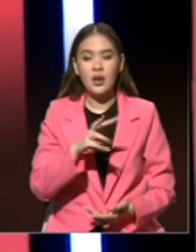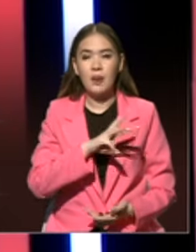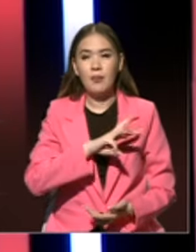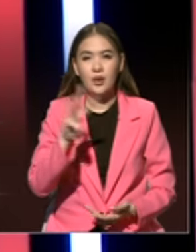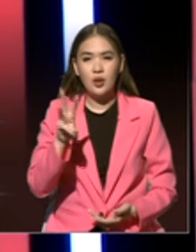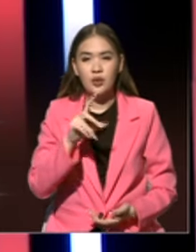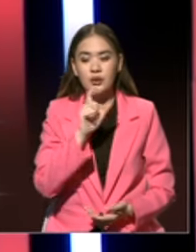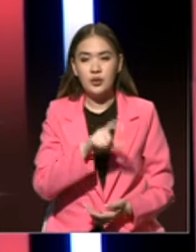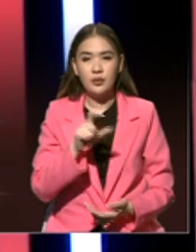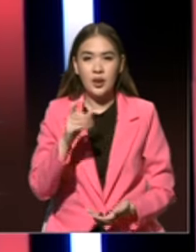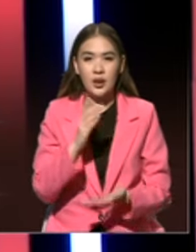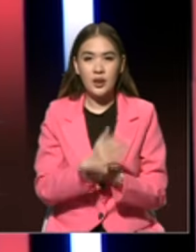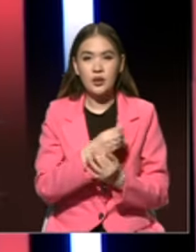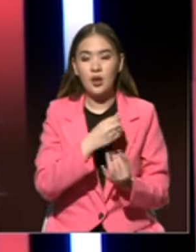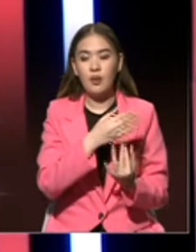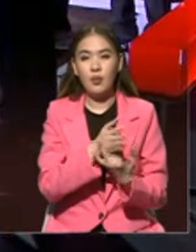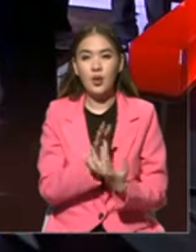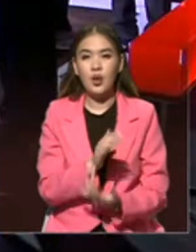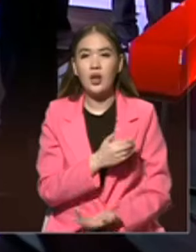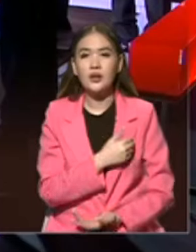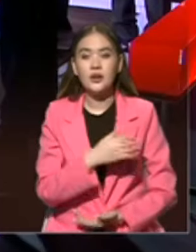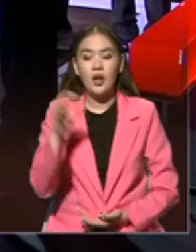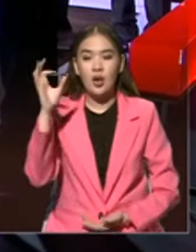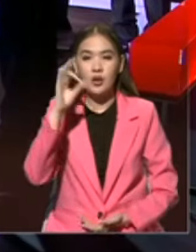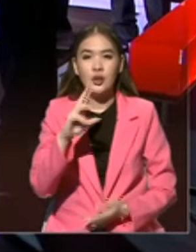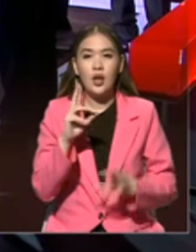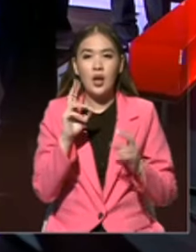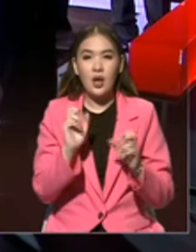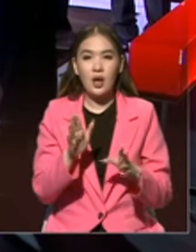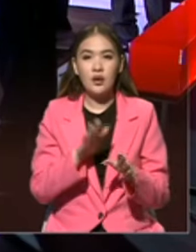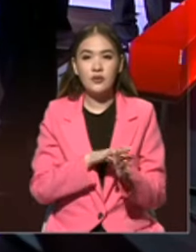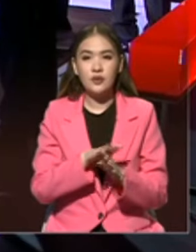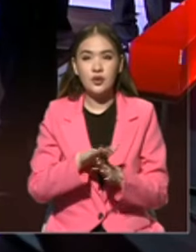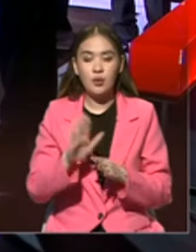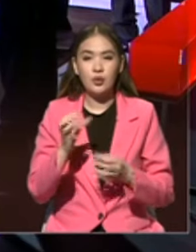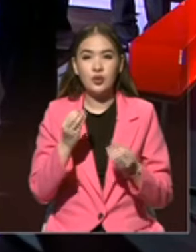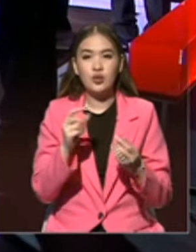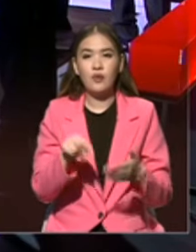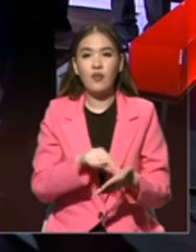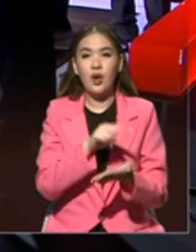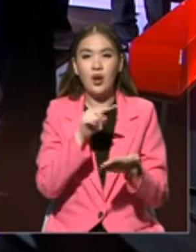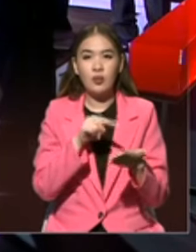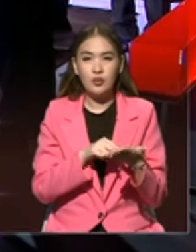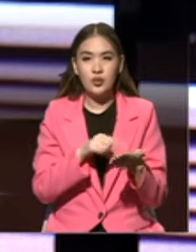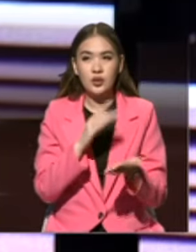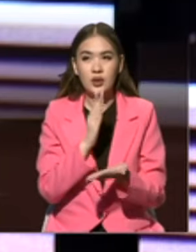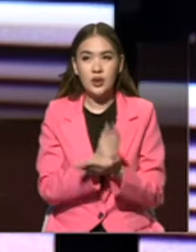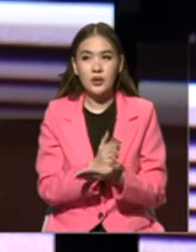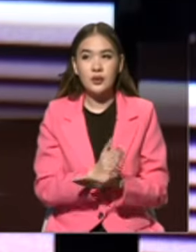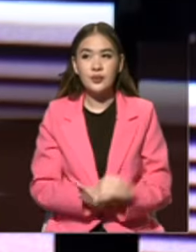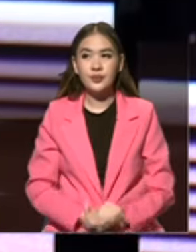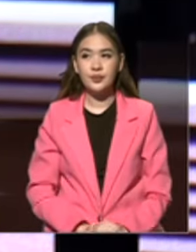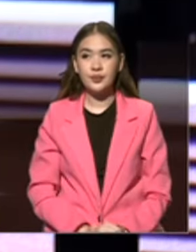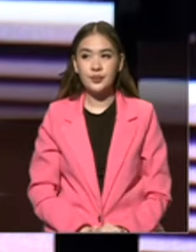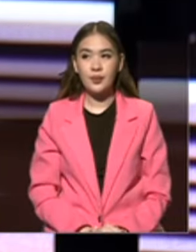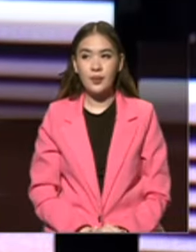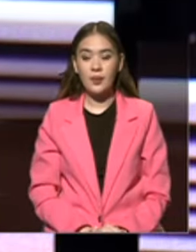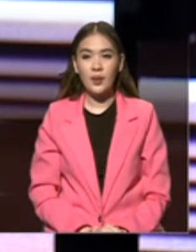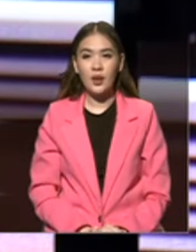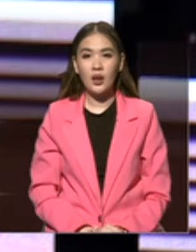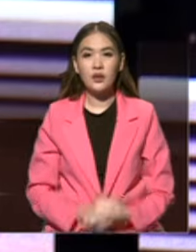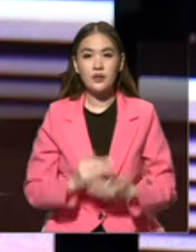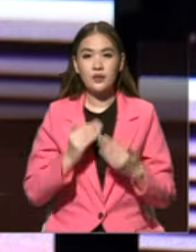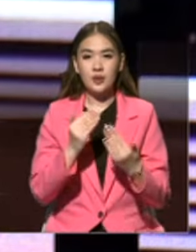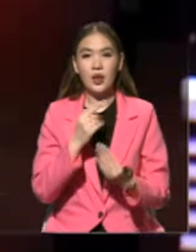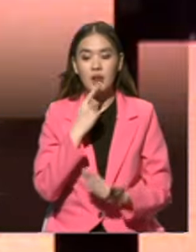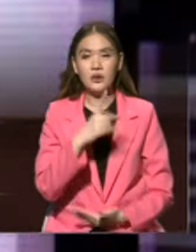өңірге, аймаққа бөлейін деп жатыр. Бірақ енді осының механизмі қалай жүзеге асырылады деген тағы бір сұрақтың басы қылтиып шыға келеді бұл жерде. Сіз жаңа